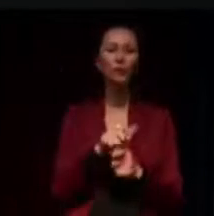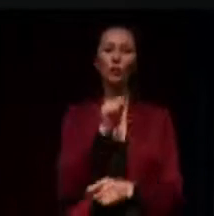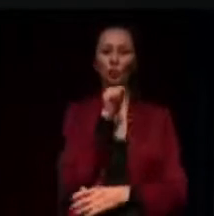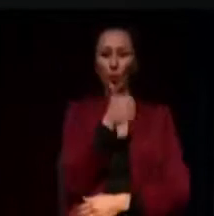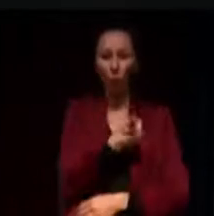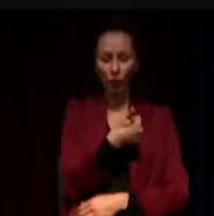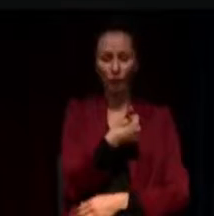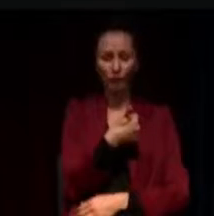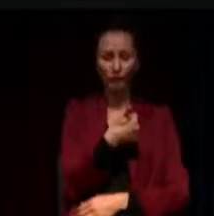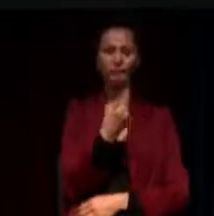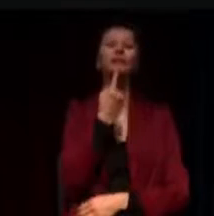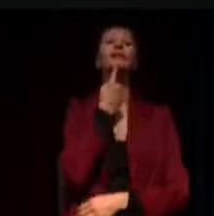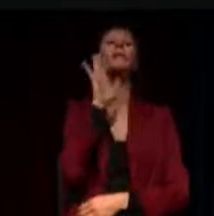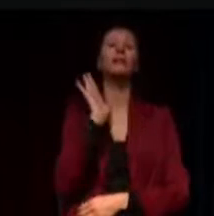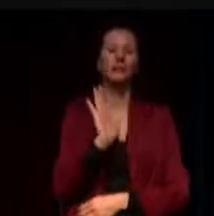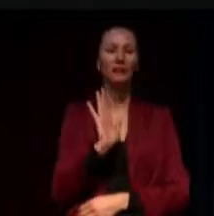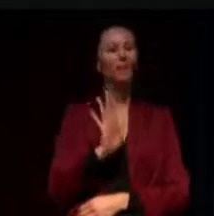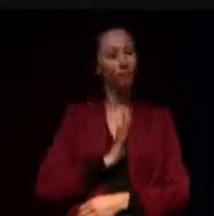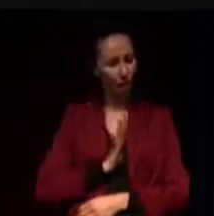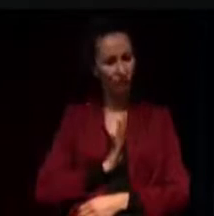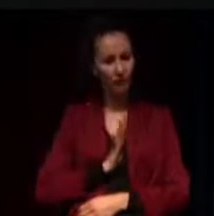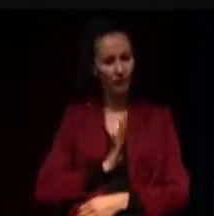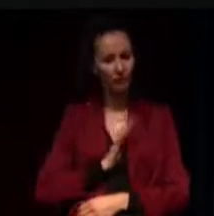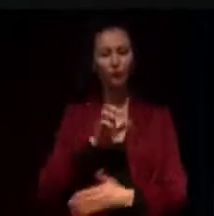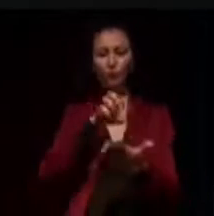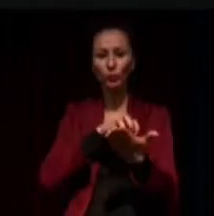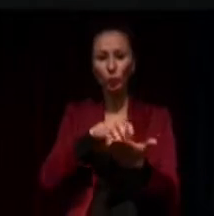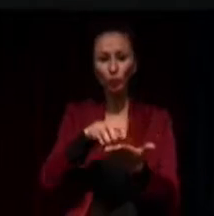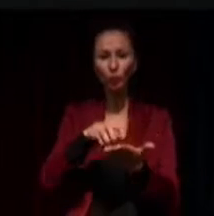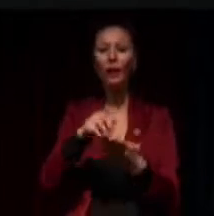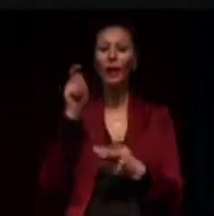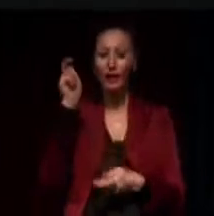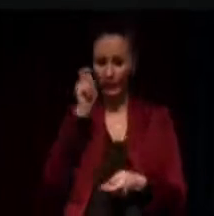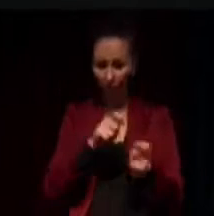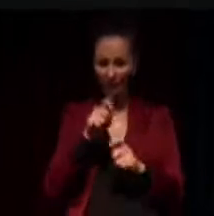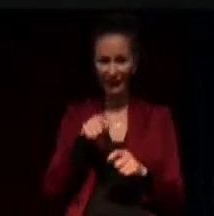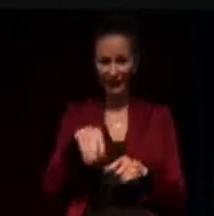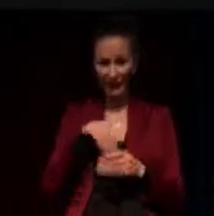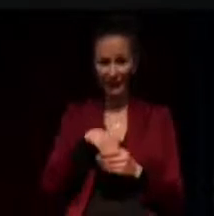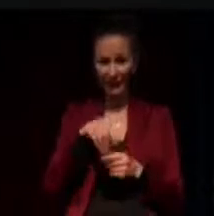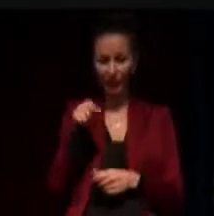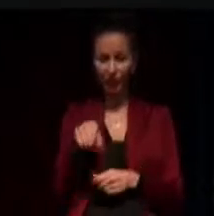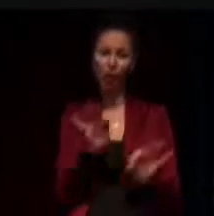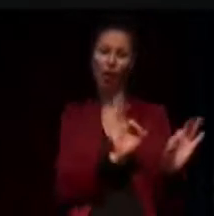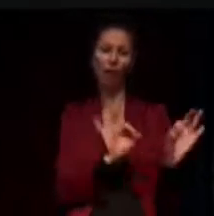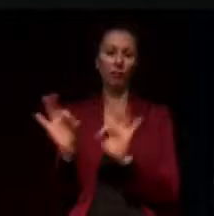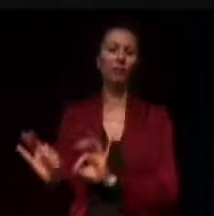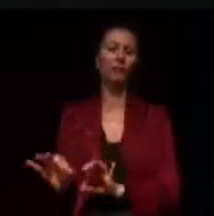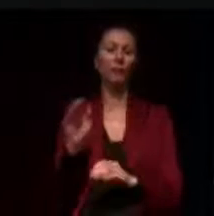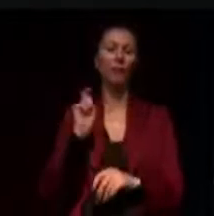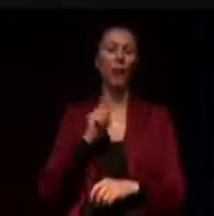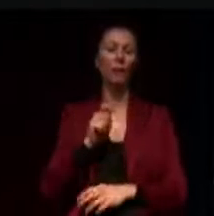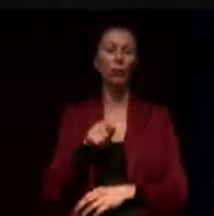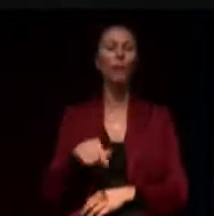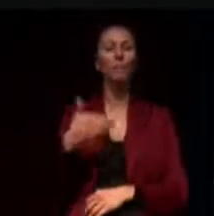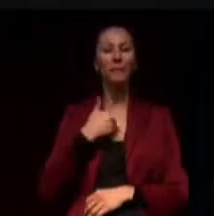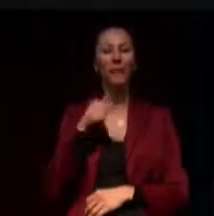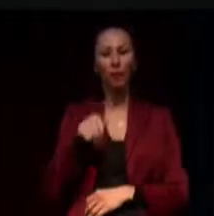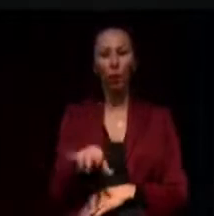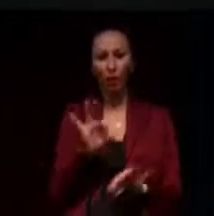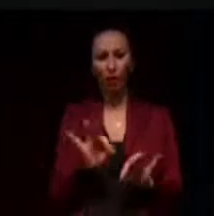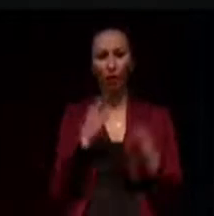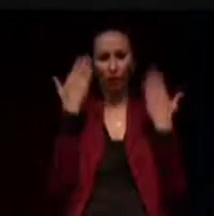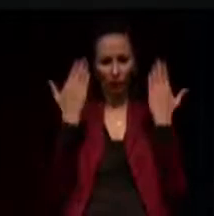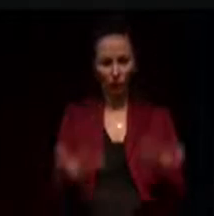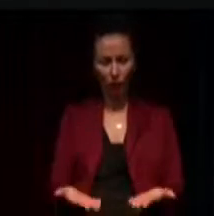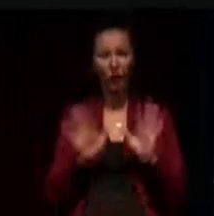yok demesin. Var. Bütçe yapılırken de bu koşullarda yapılıyor. Ve biz de bu koşulları